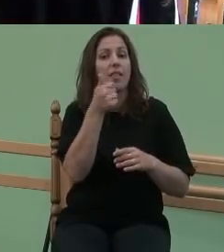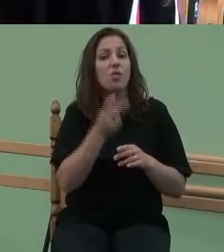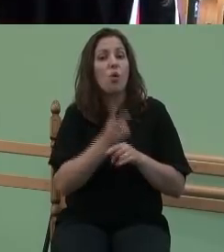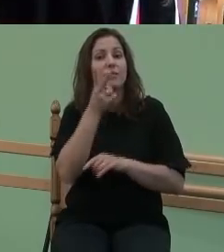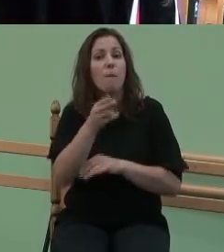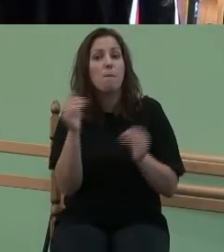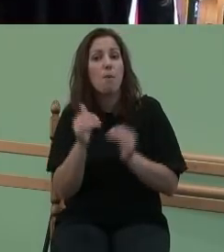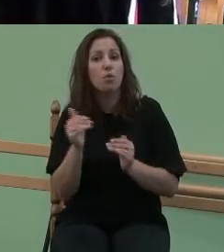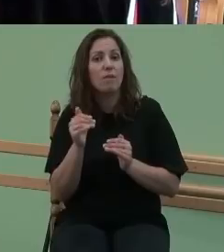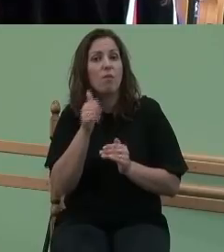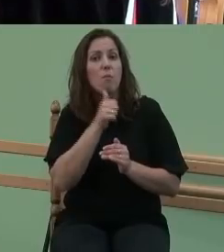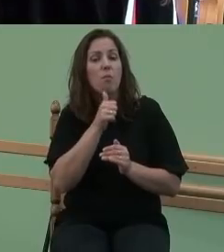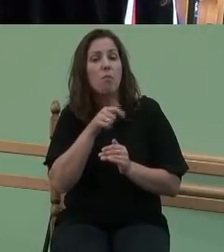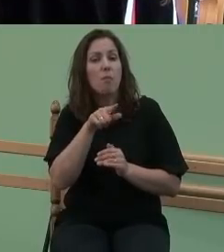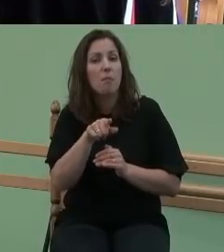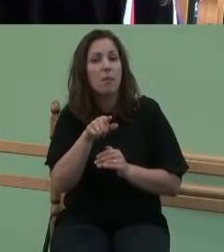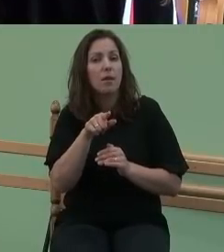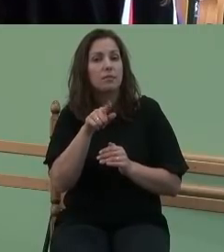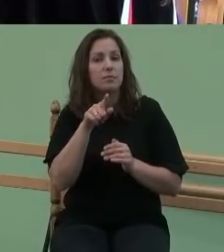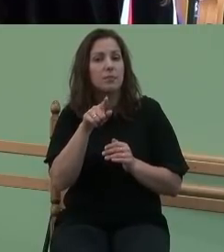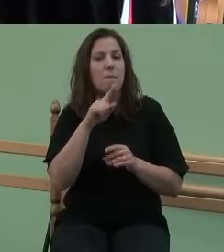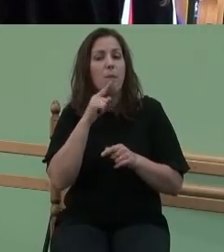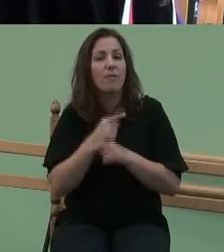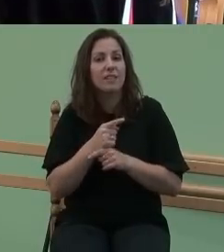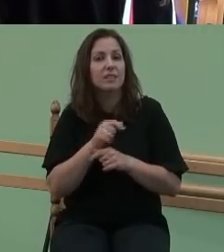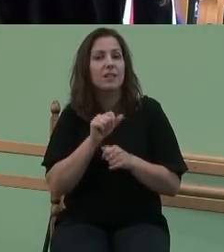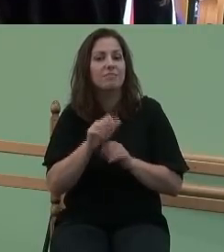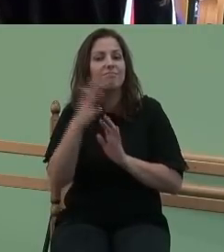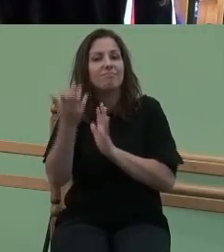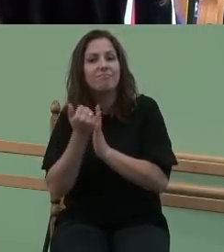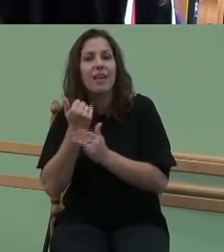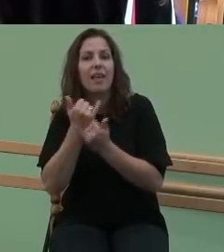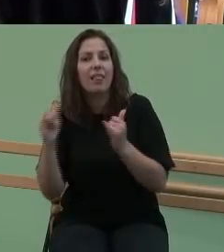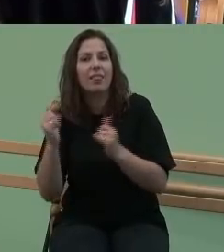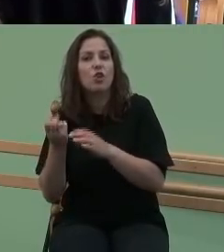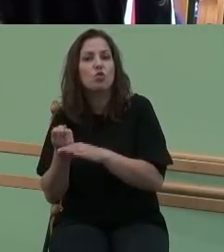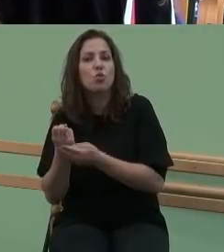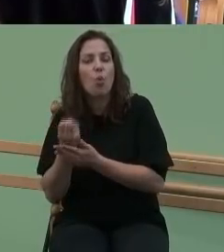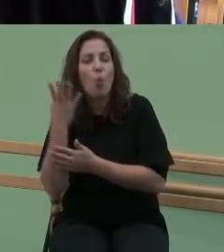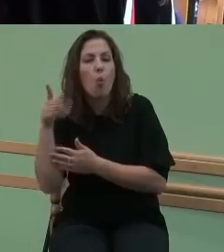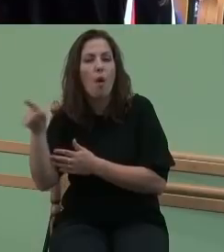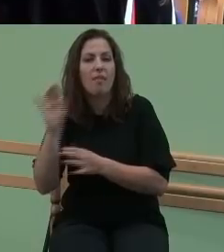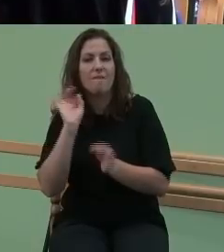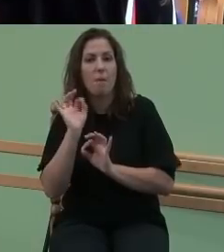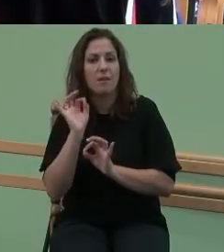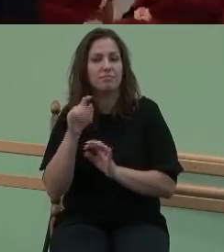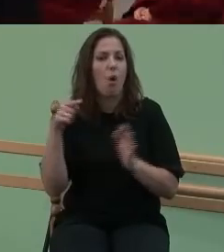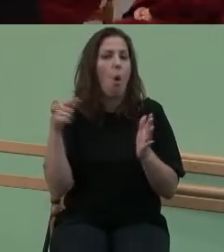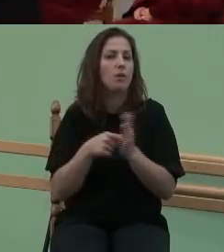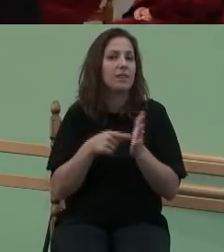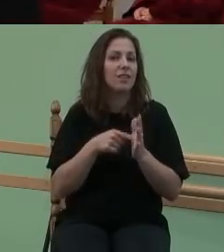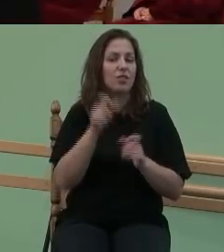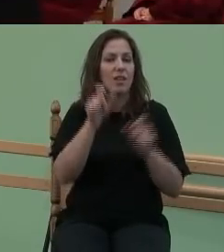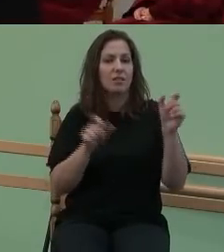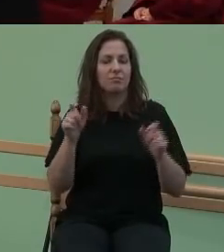dostępną możliwością próby ich falsyfikacji lub potwierdzenia jest sięgnięcie do innego źródła informacji. Ostatecznie